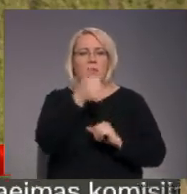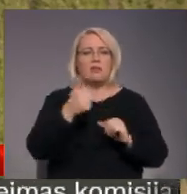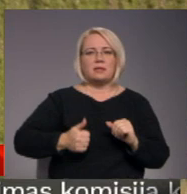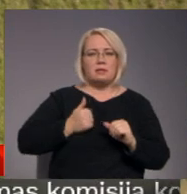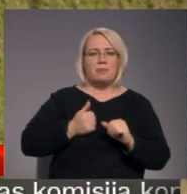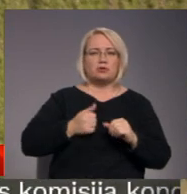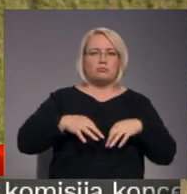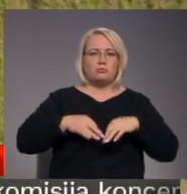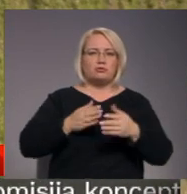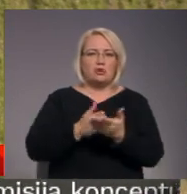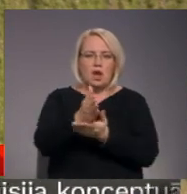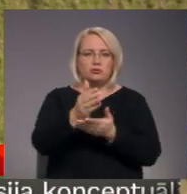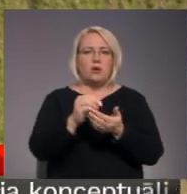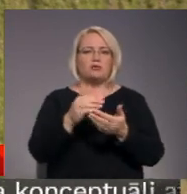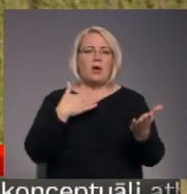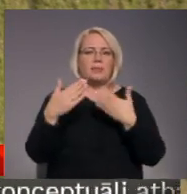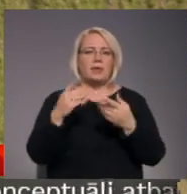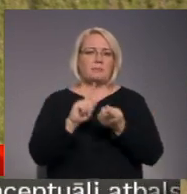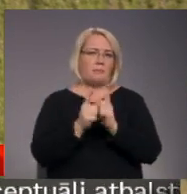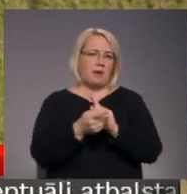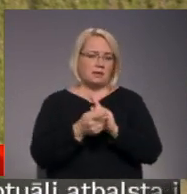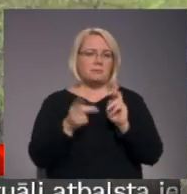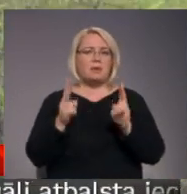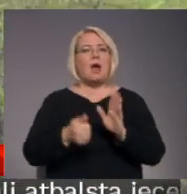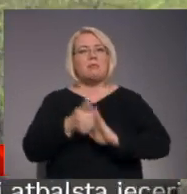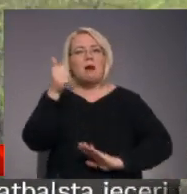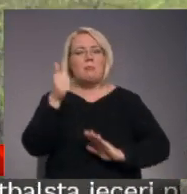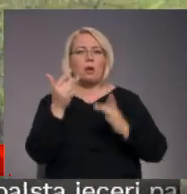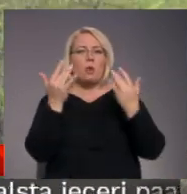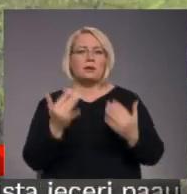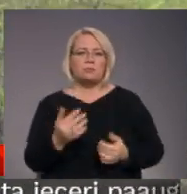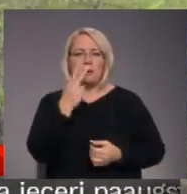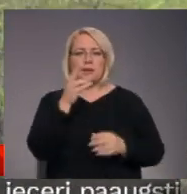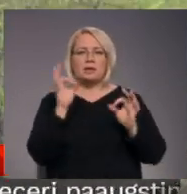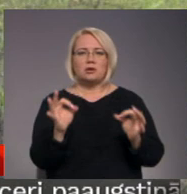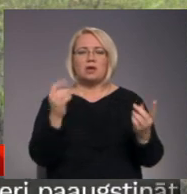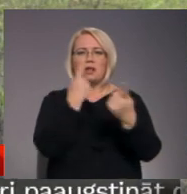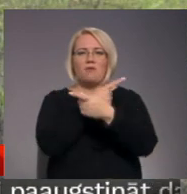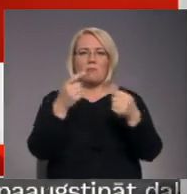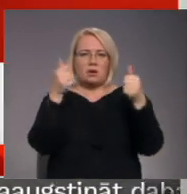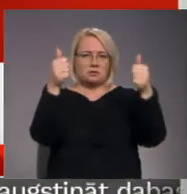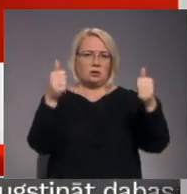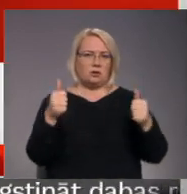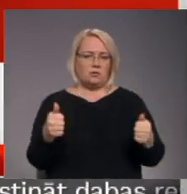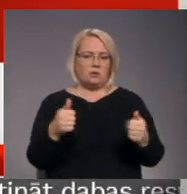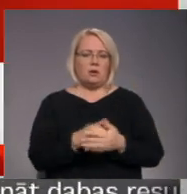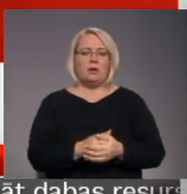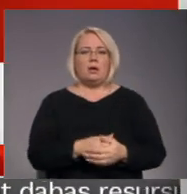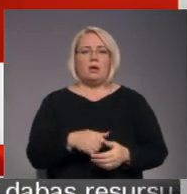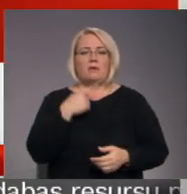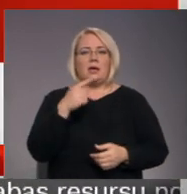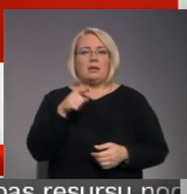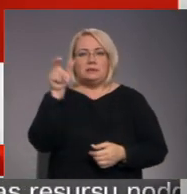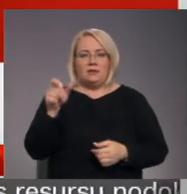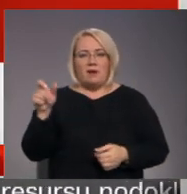izbraukāšanu turpmāk mainīsies, bet līdz tam kā labāko risinājumu redz tieši informatīvo norāžu izvietošanu. Zīme ir jārespektē,